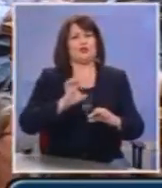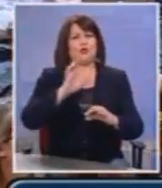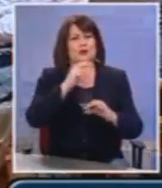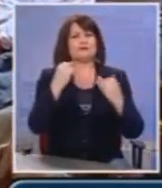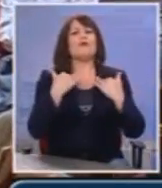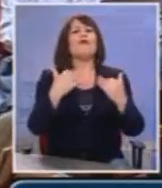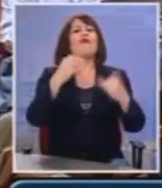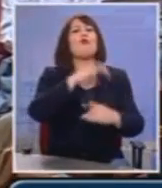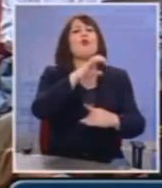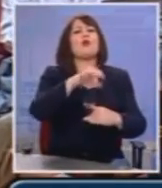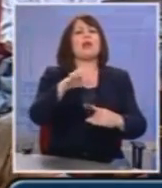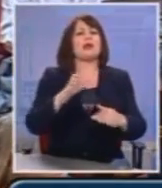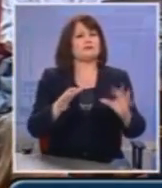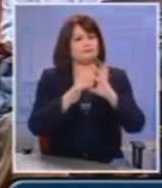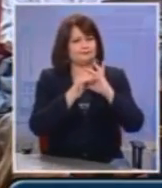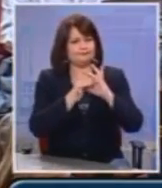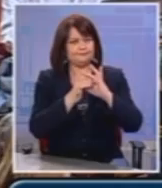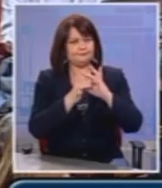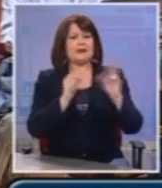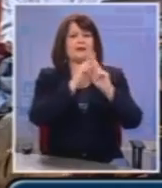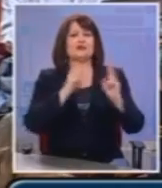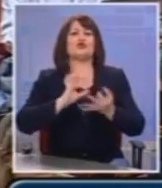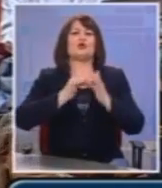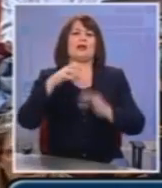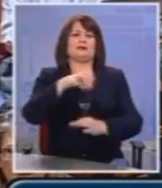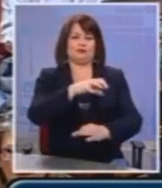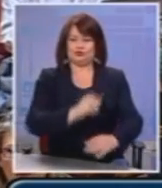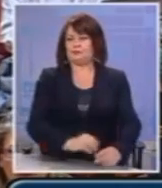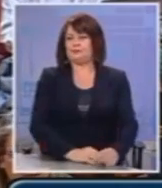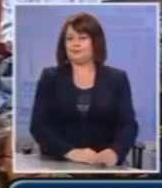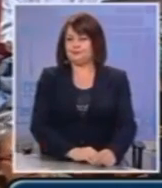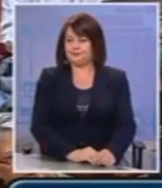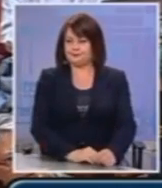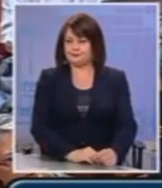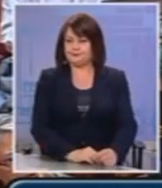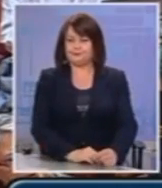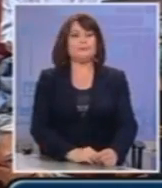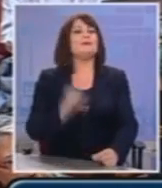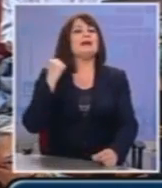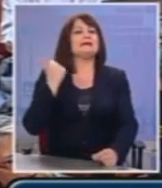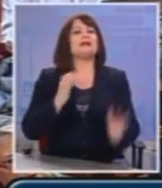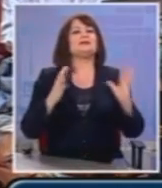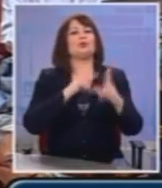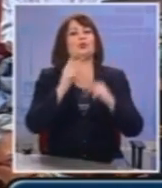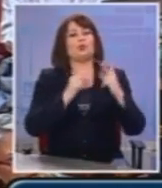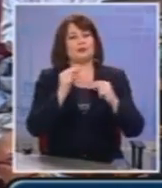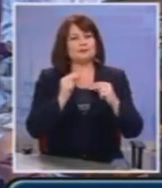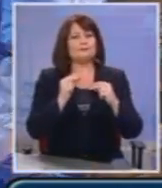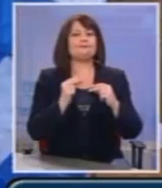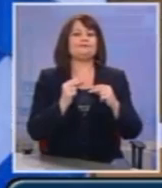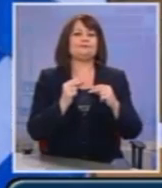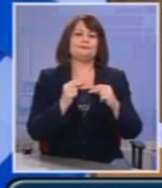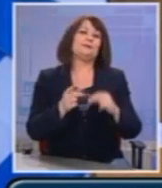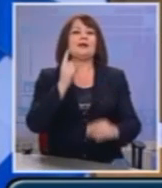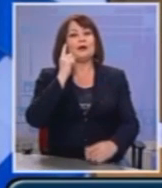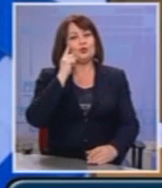άλλων τών καθώς επίσης με διεθνείς οργανισμούς η χθεσινή συνεδρίαση ήταν